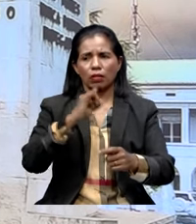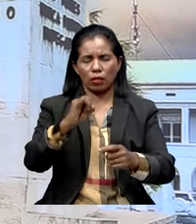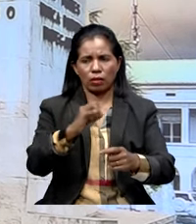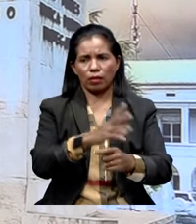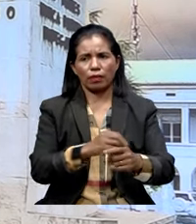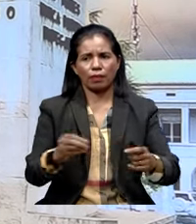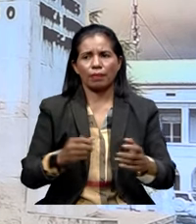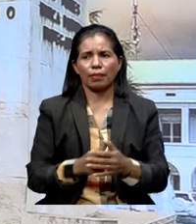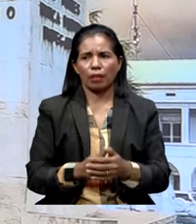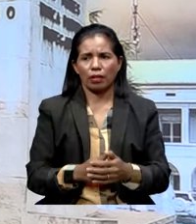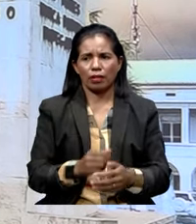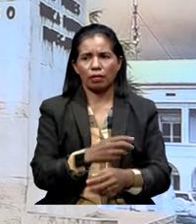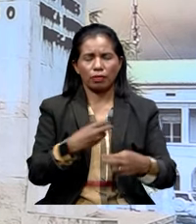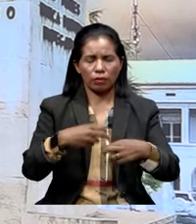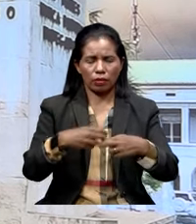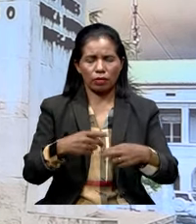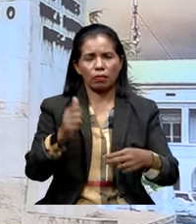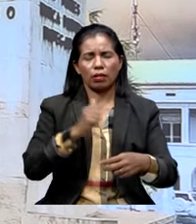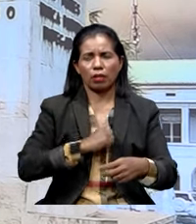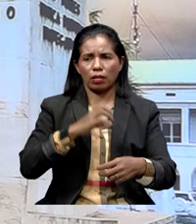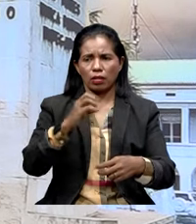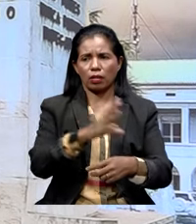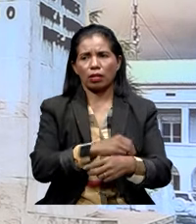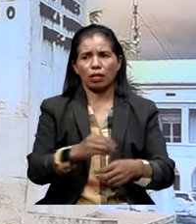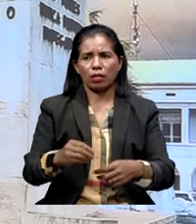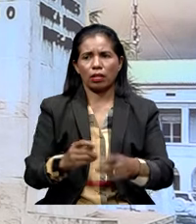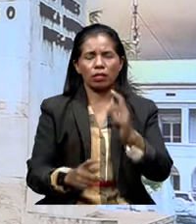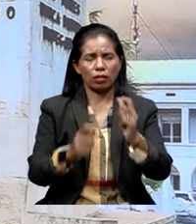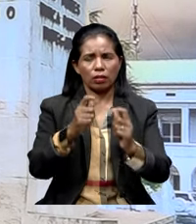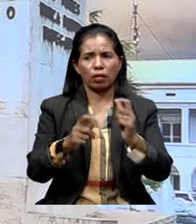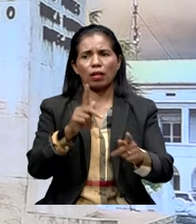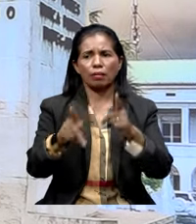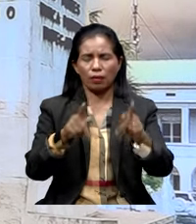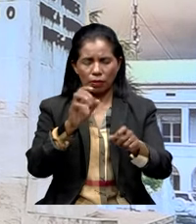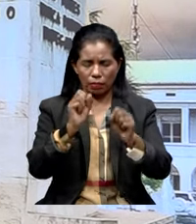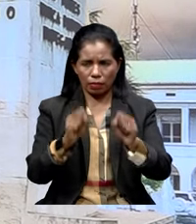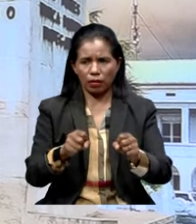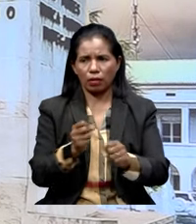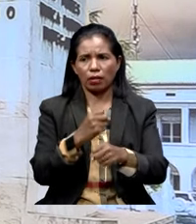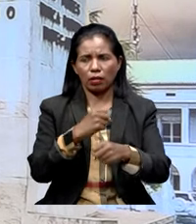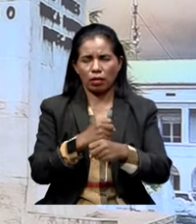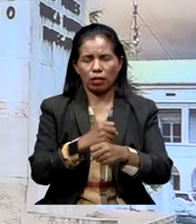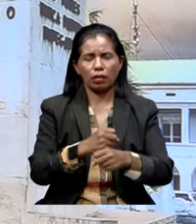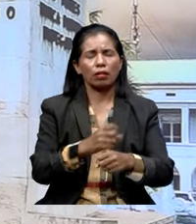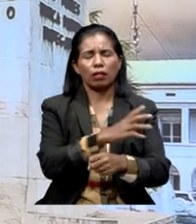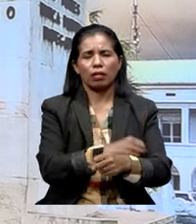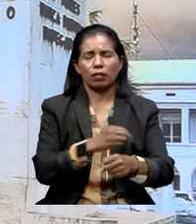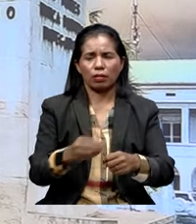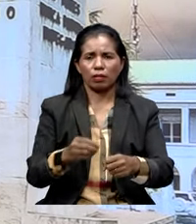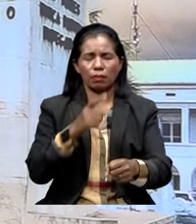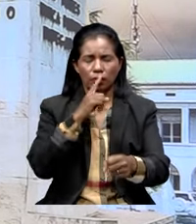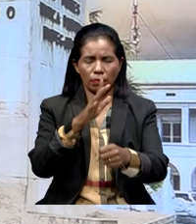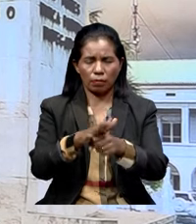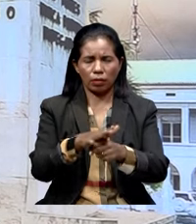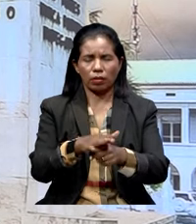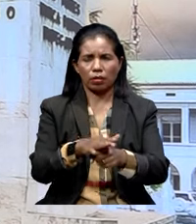Enaba. Di perkara mesti julga Enaro. Julga kerana tribunal lah lakukan. Mesti emak beli julga hal jualan itu mobil. Beli. Ane mesti baca ni